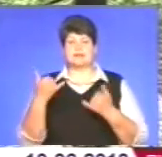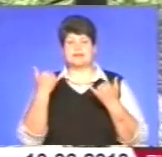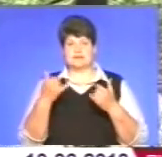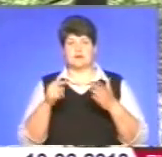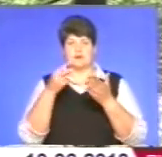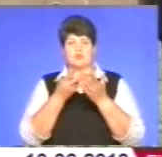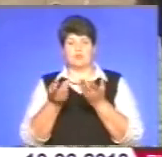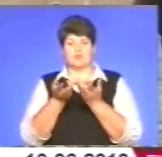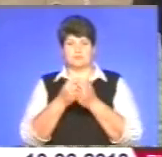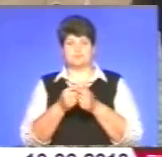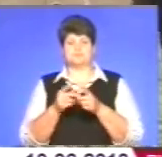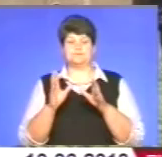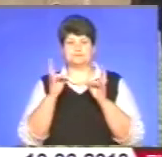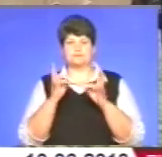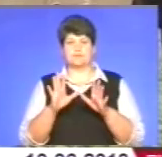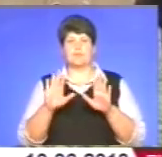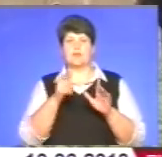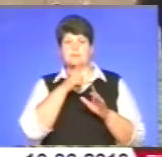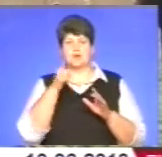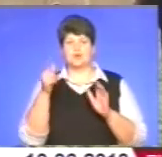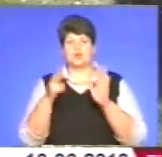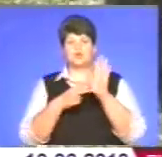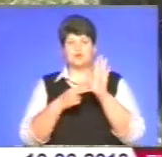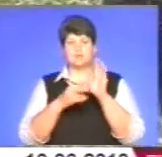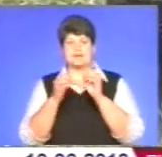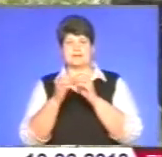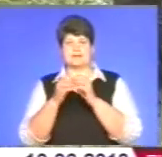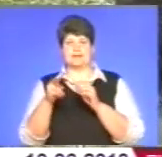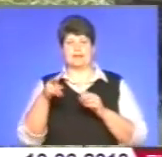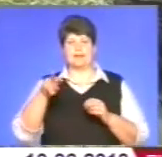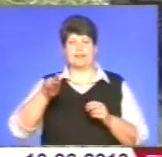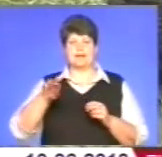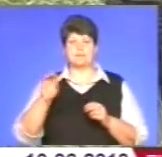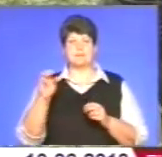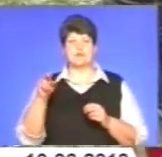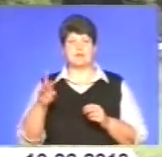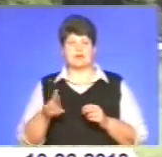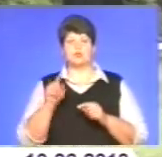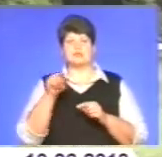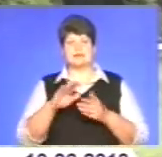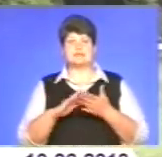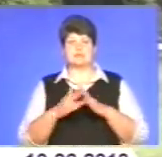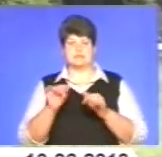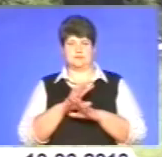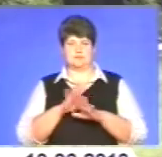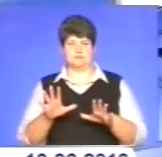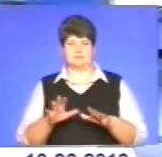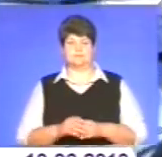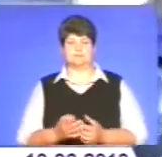період, коли може статися лихо. Це 7-10 липня. Тому старатимуться не допустити надзвичайних ситуацій.